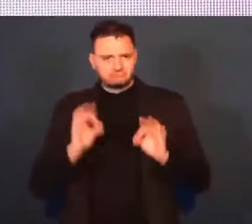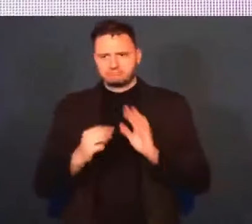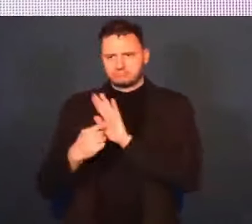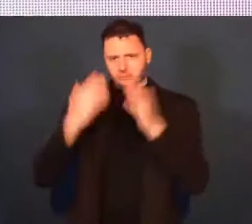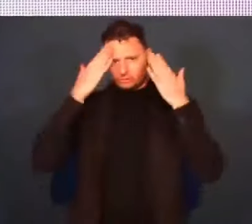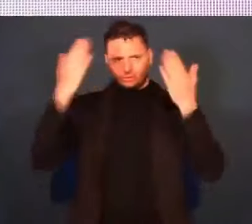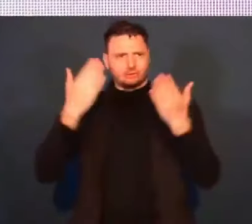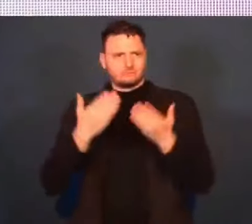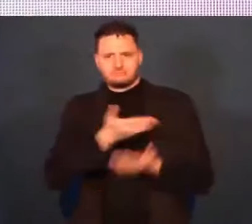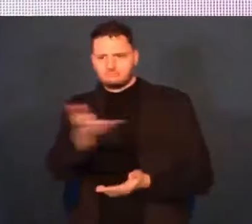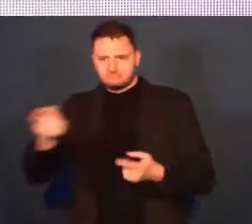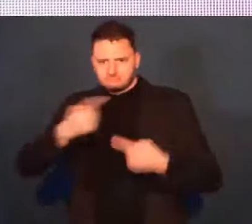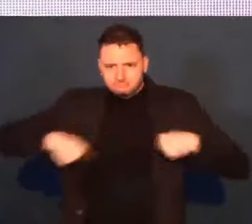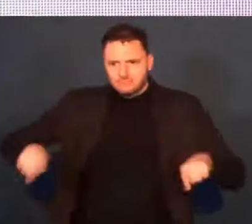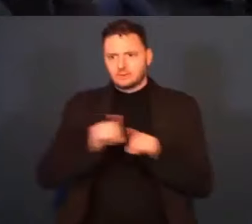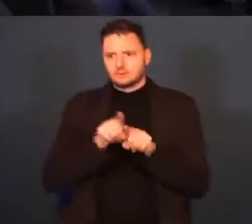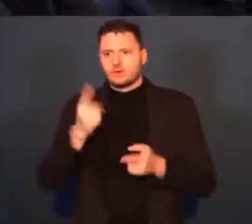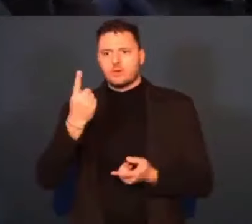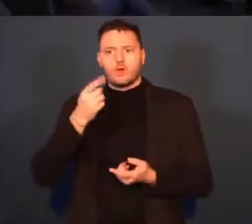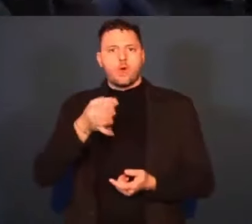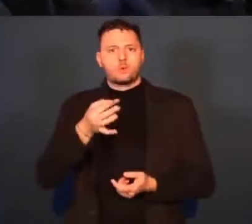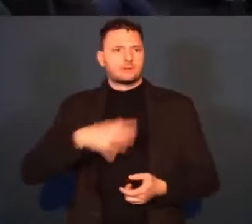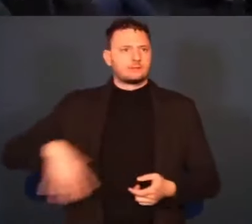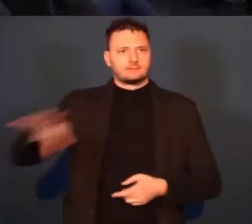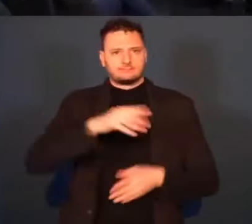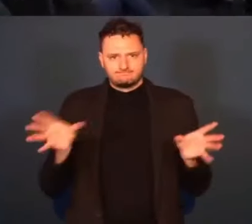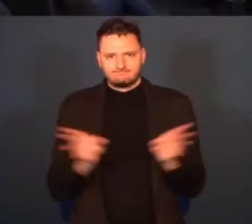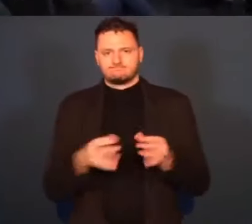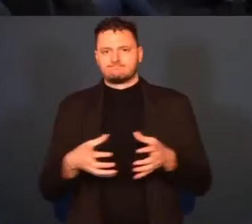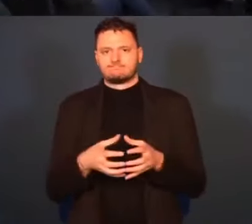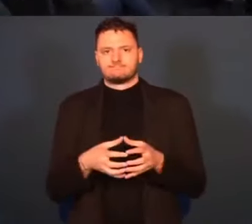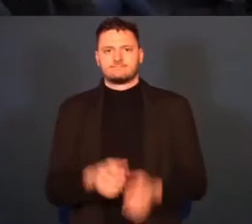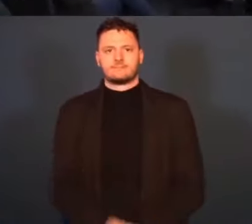Ние сме отбор. И аз ви благодаря за това.